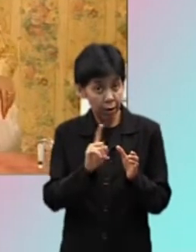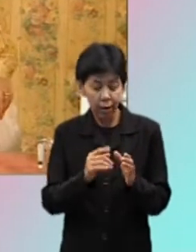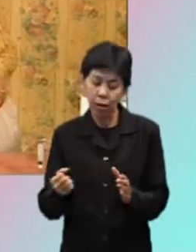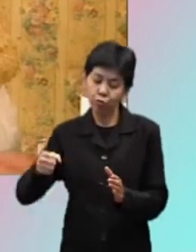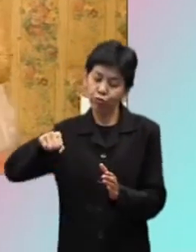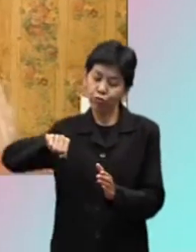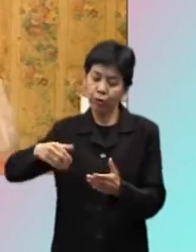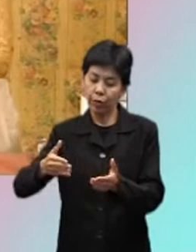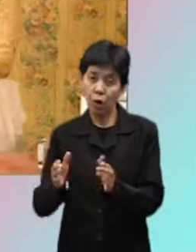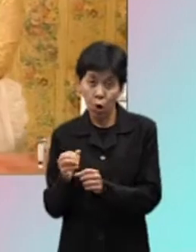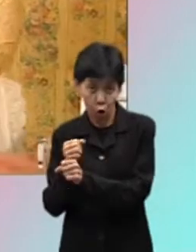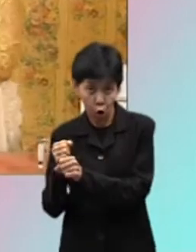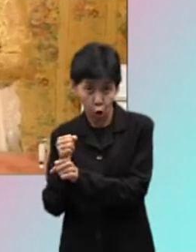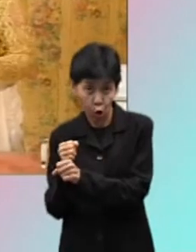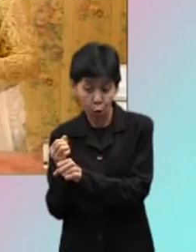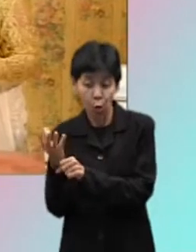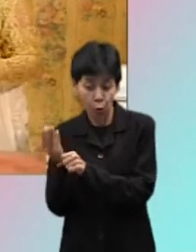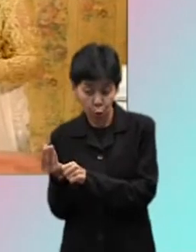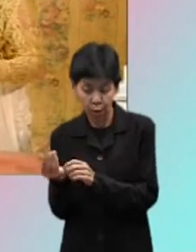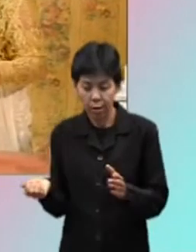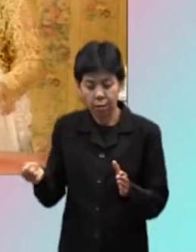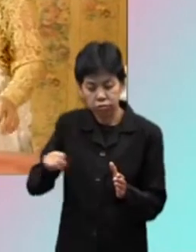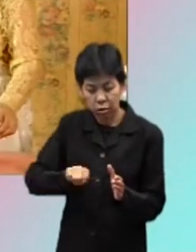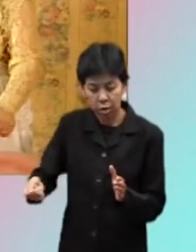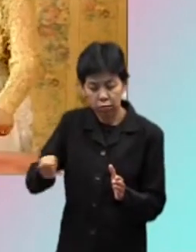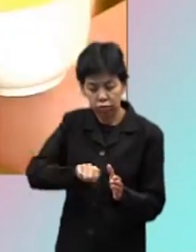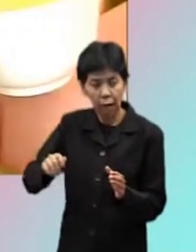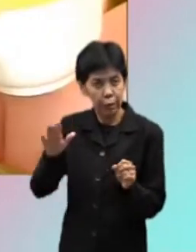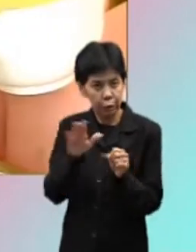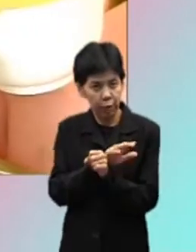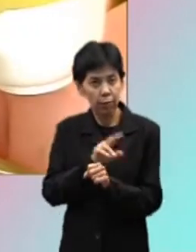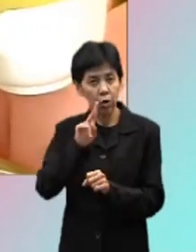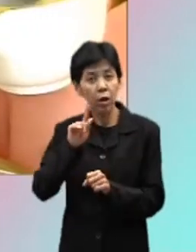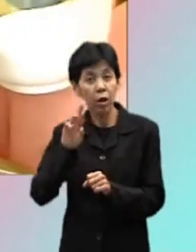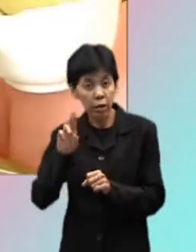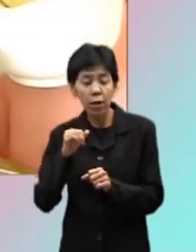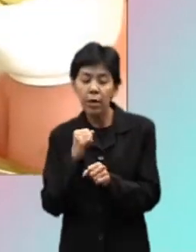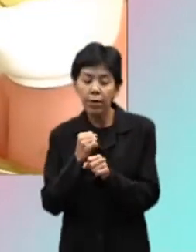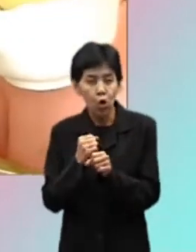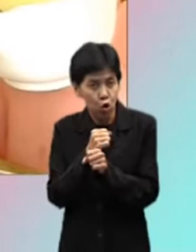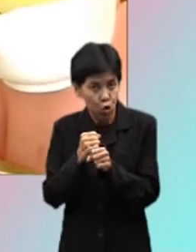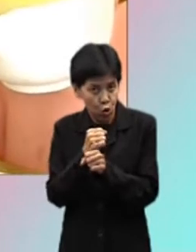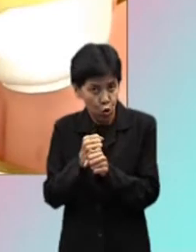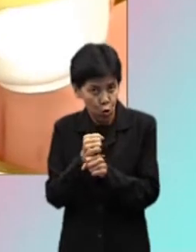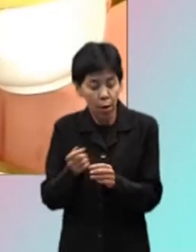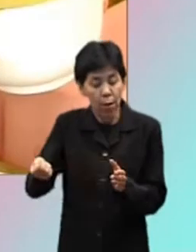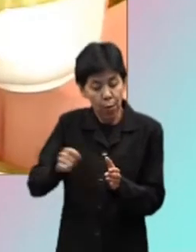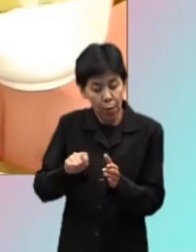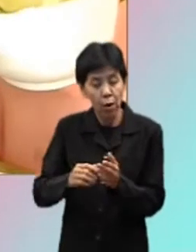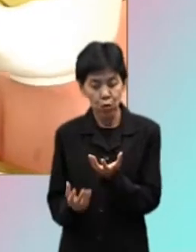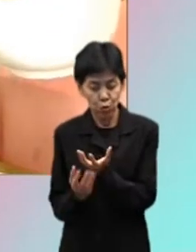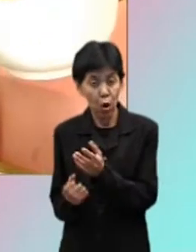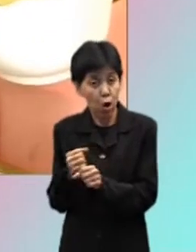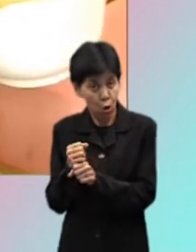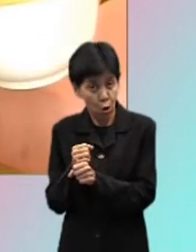ติมนมในส่วนที่เหลือเนี่ยนะคะให้ครบ2ลิตรนะคะเราจะใช้นมสดนะคะเราก็ต้มนม